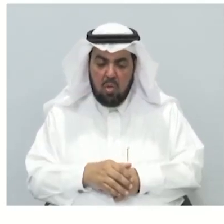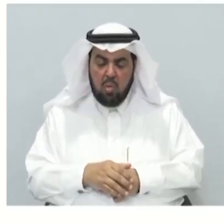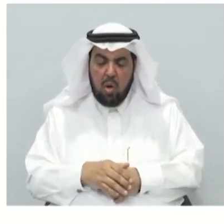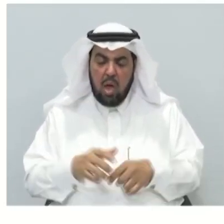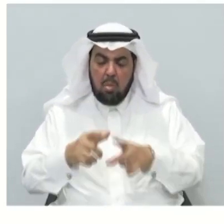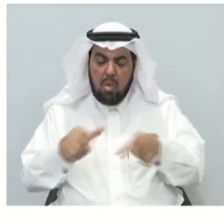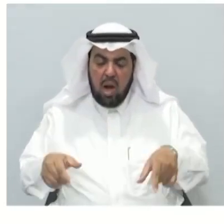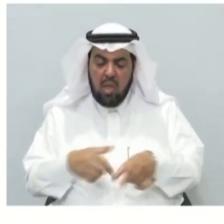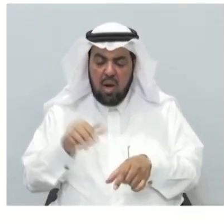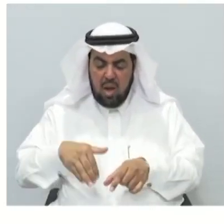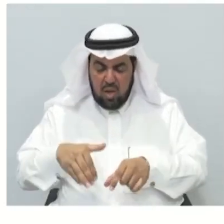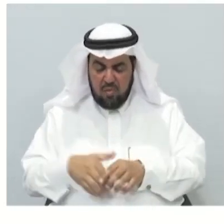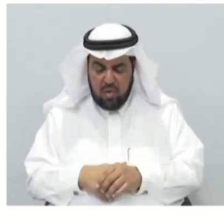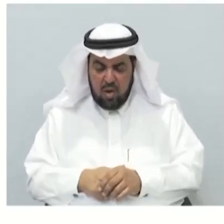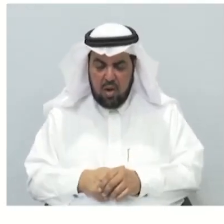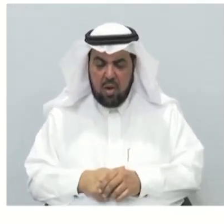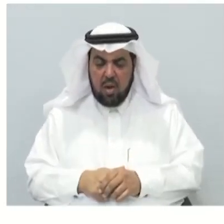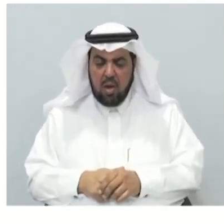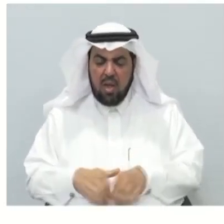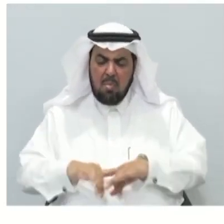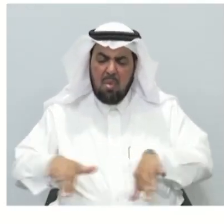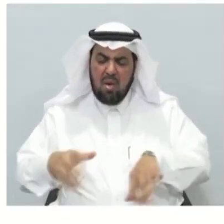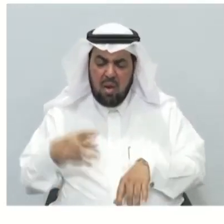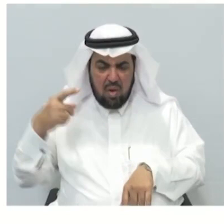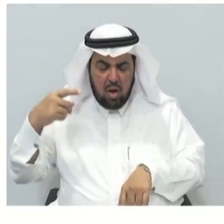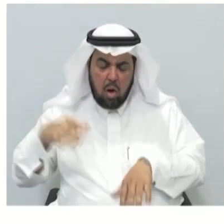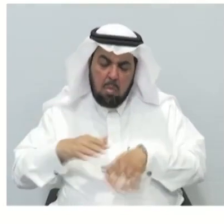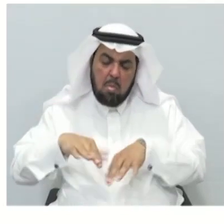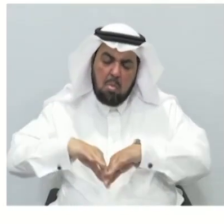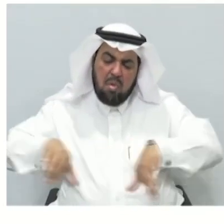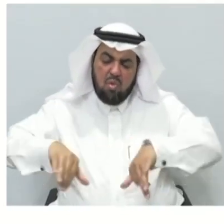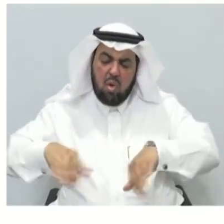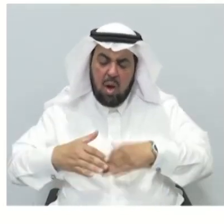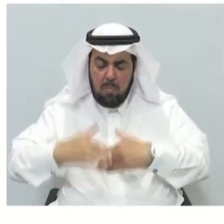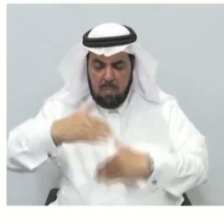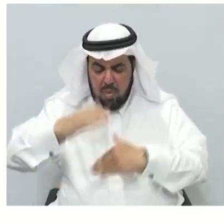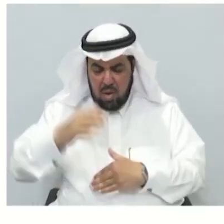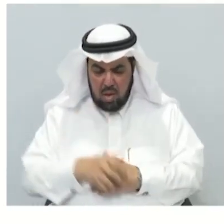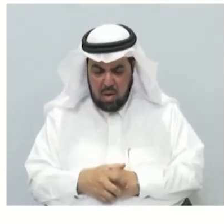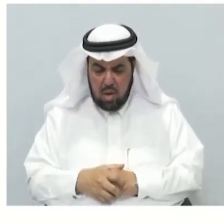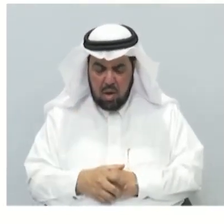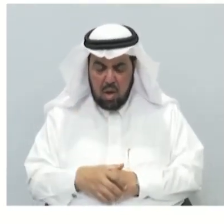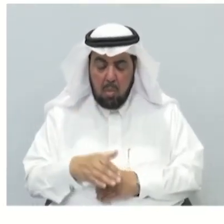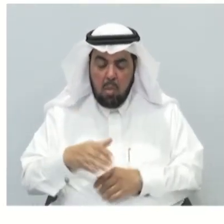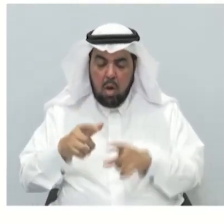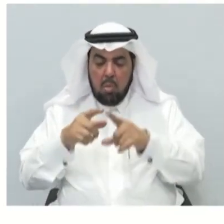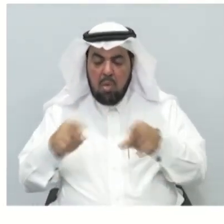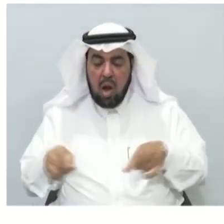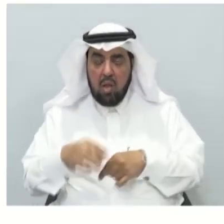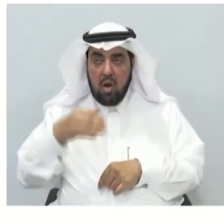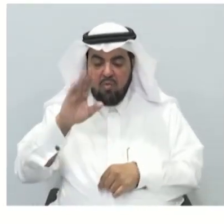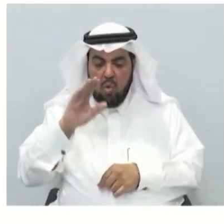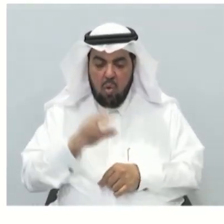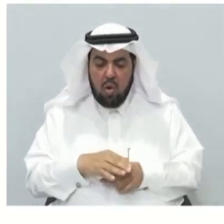بالاسفل ممتاز خلونا نتخيل المثلثين ذول مفصولين صح ولا لا تلاحظ ان في المثلث اللي في الاعلى